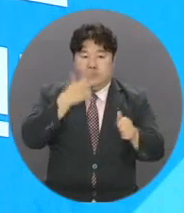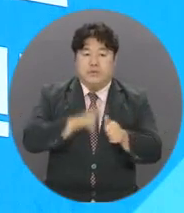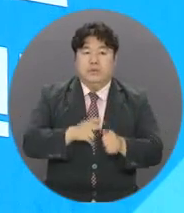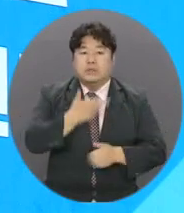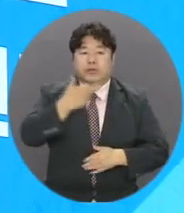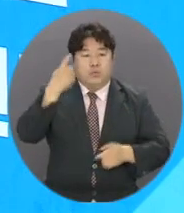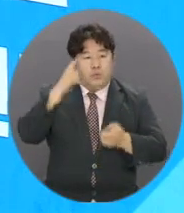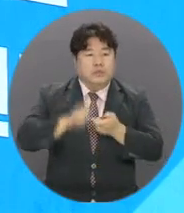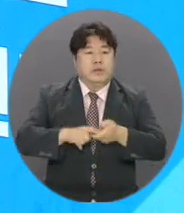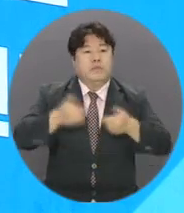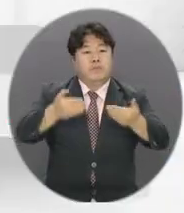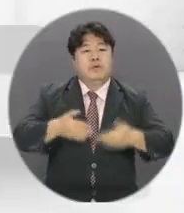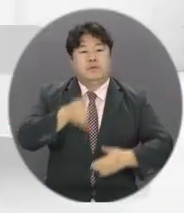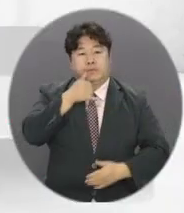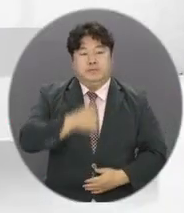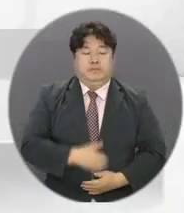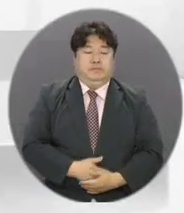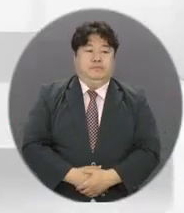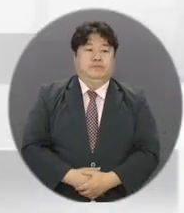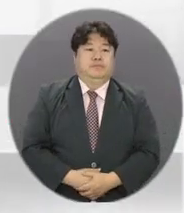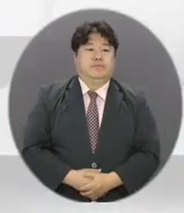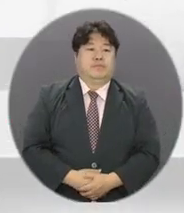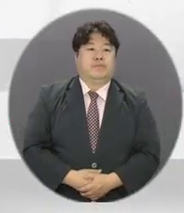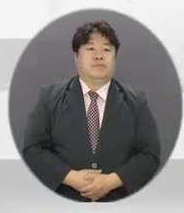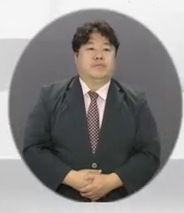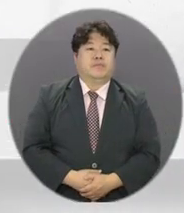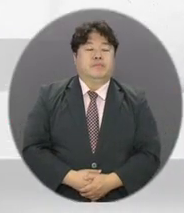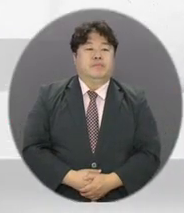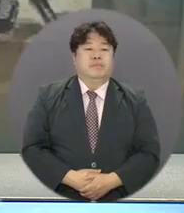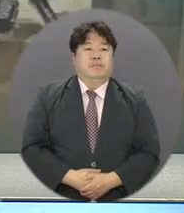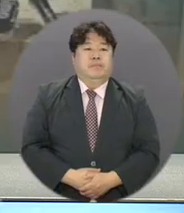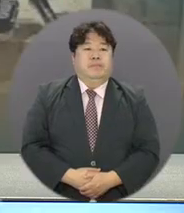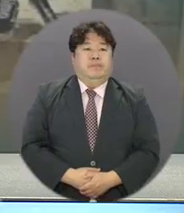큰 관심을 받고 있습니다. MBC 뉴스 문형철입니다.